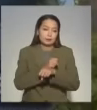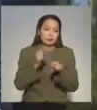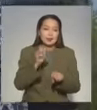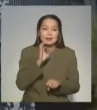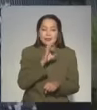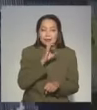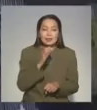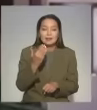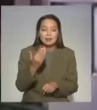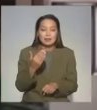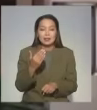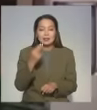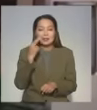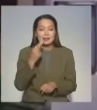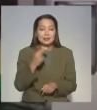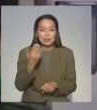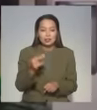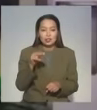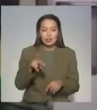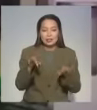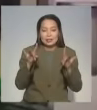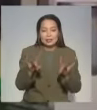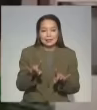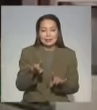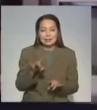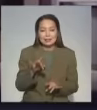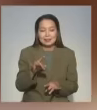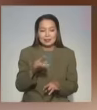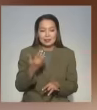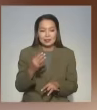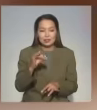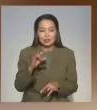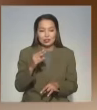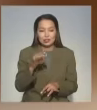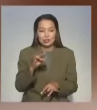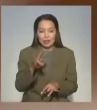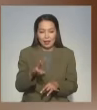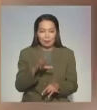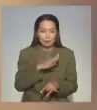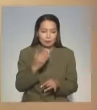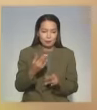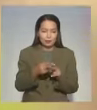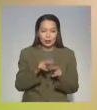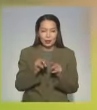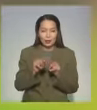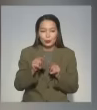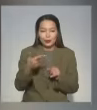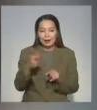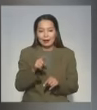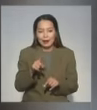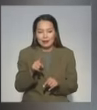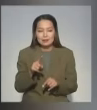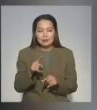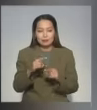северо-западе Китая. ЧП произошло в барбекю-ресторане в городе Инчуань. Причину назвали сразу – утечка сжиженного газа. 31